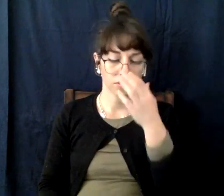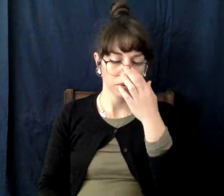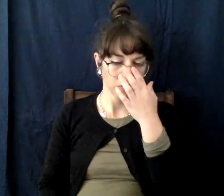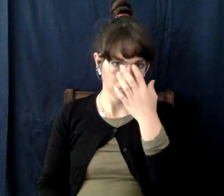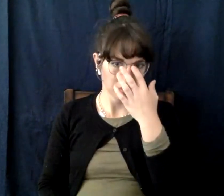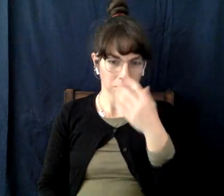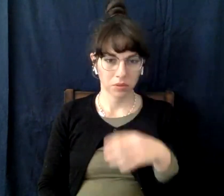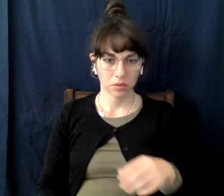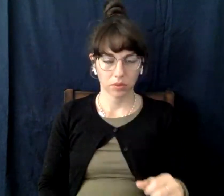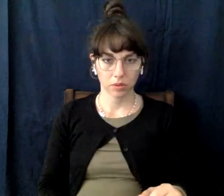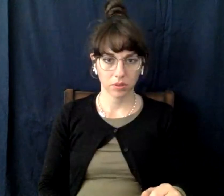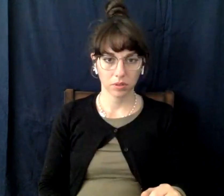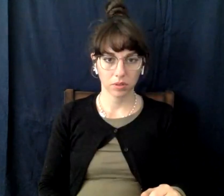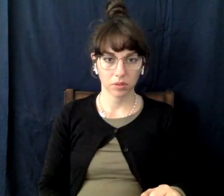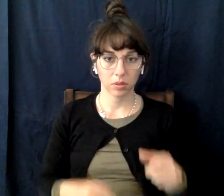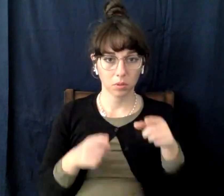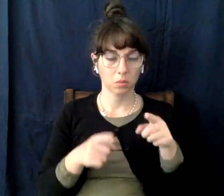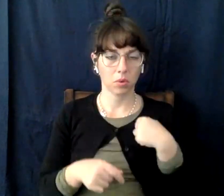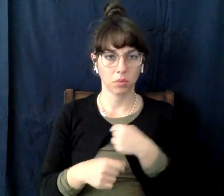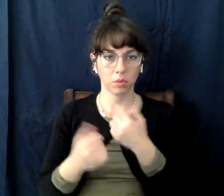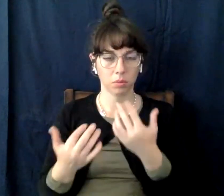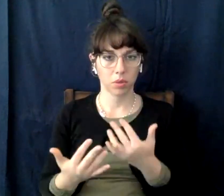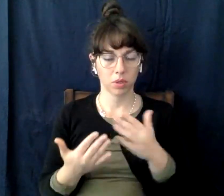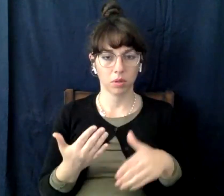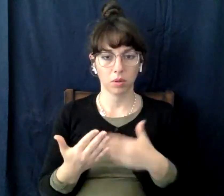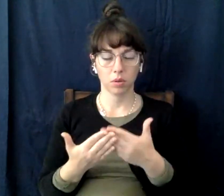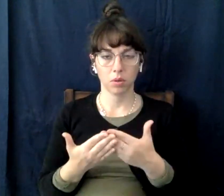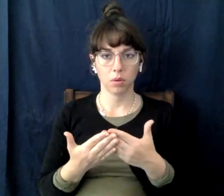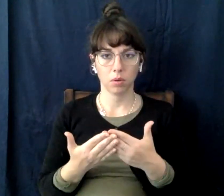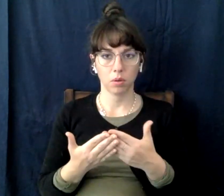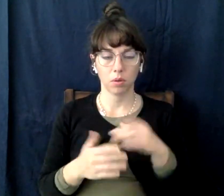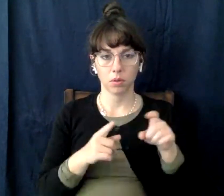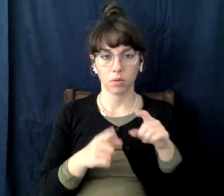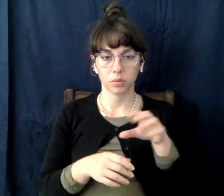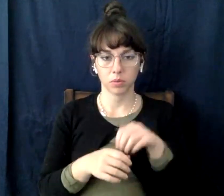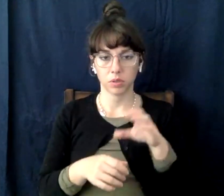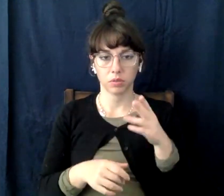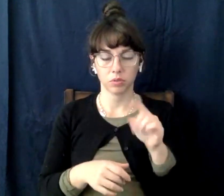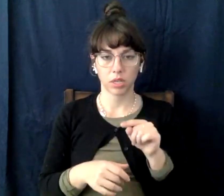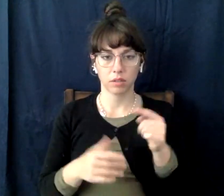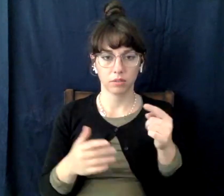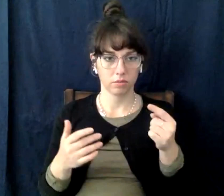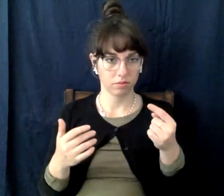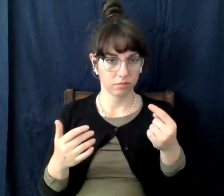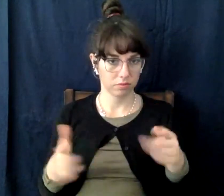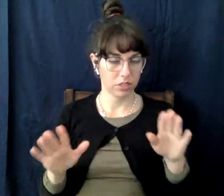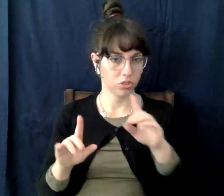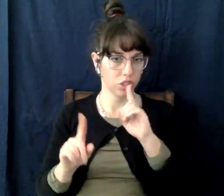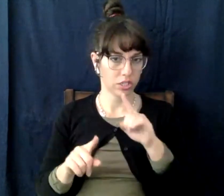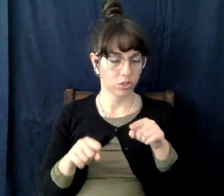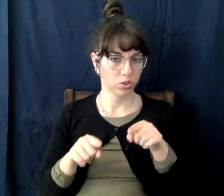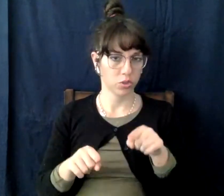And as we wait, all the questions in the chat were addressed during the presentation.